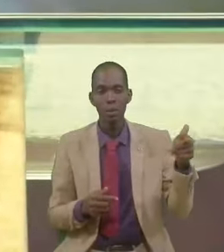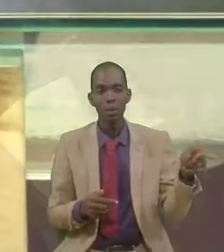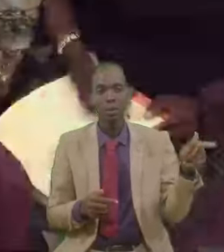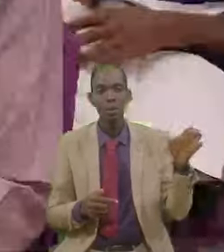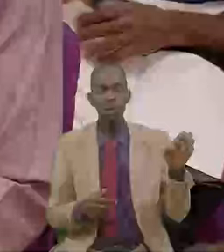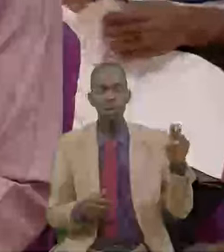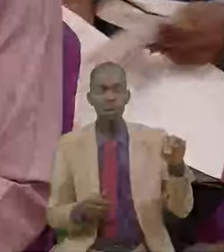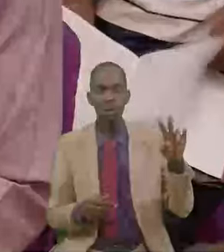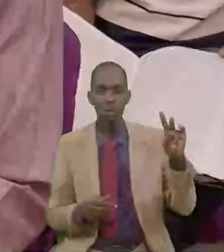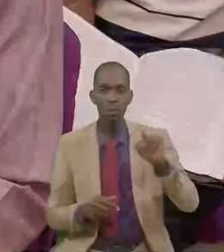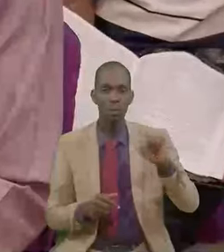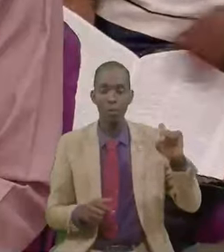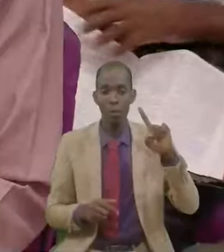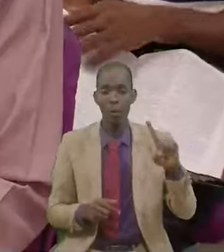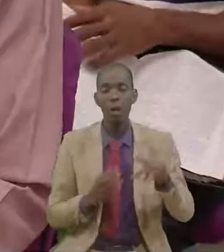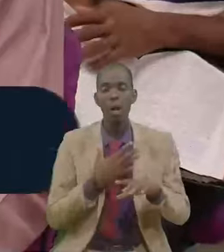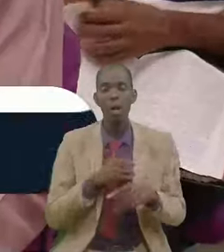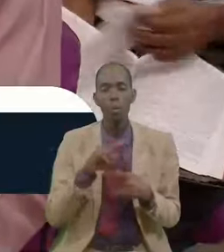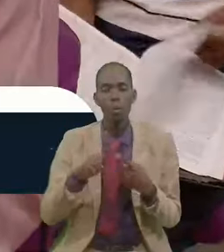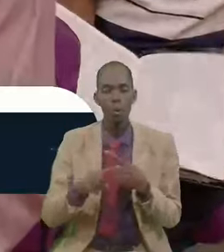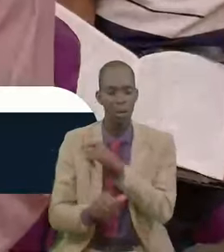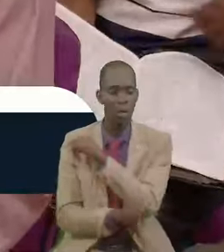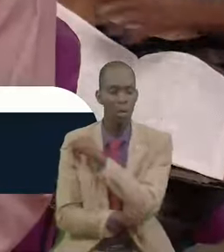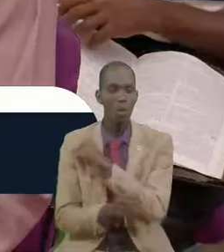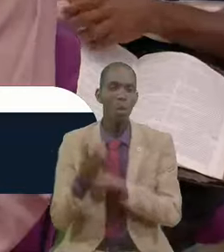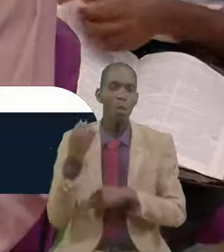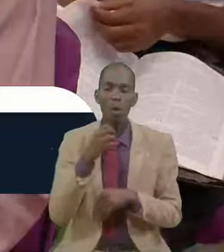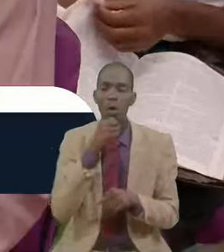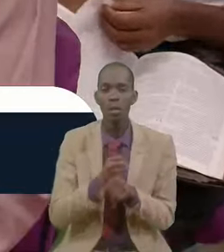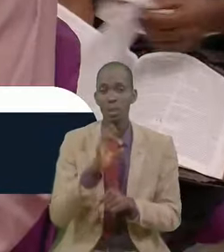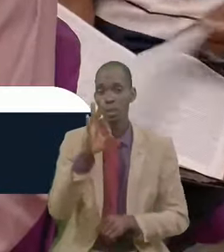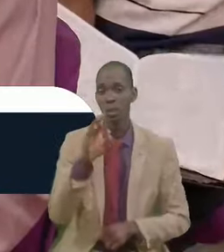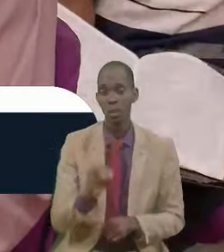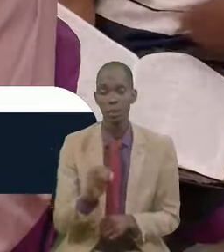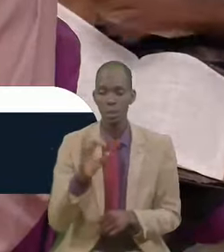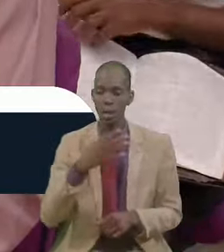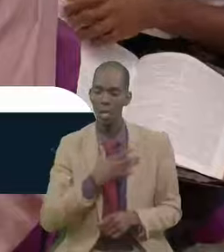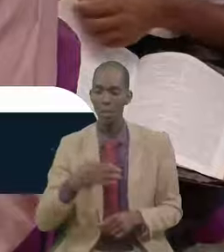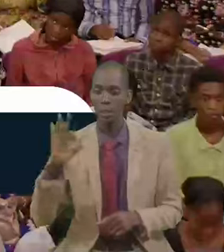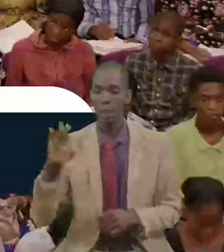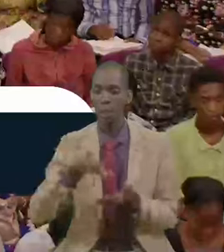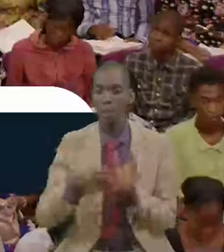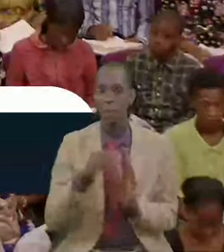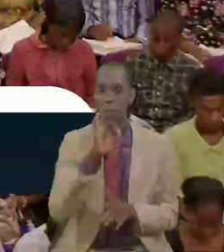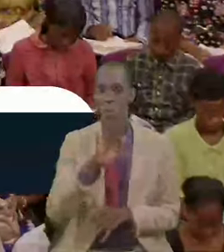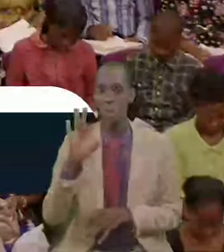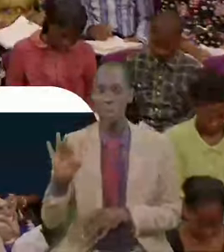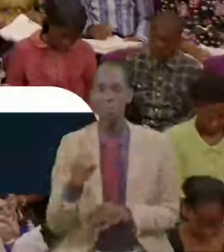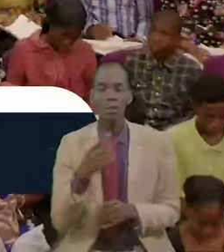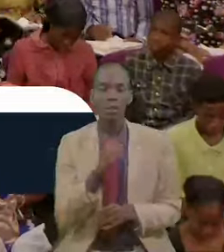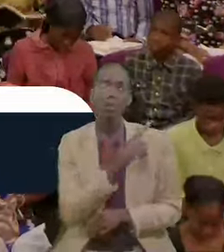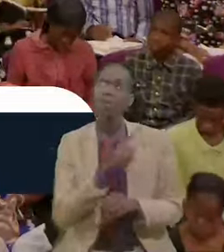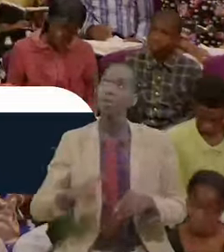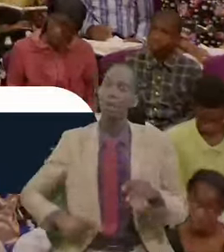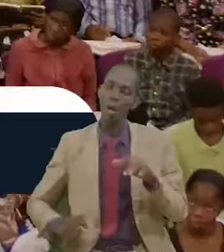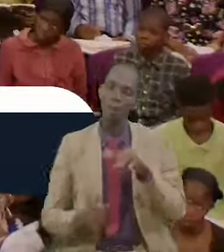Genèse 17, je lis le verset 1. Lorsque Abraham fut âgé de 99 ans, l'Éternel apparut à